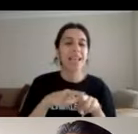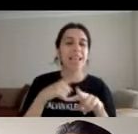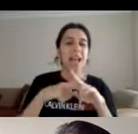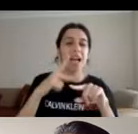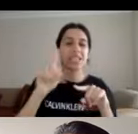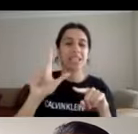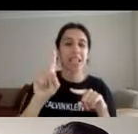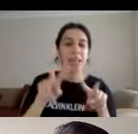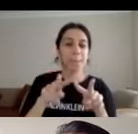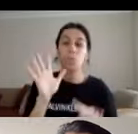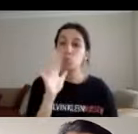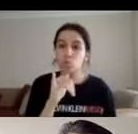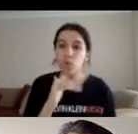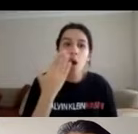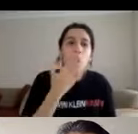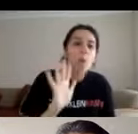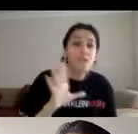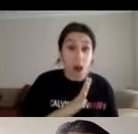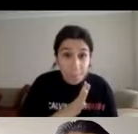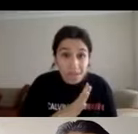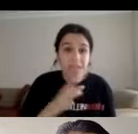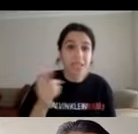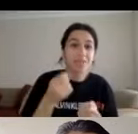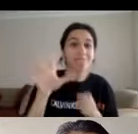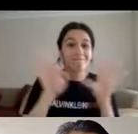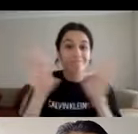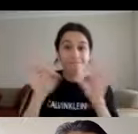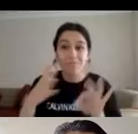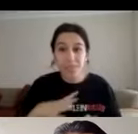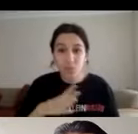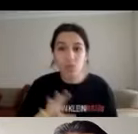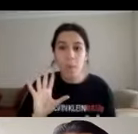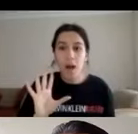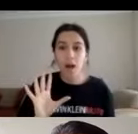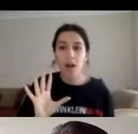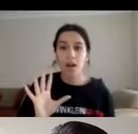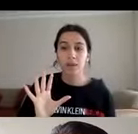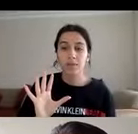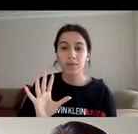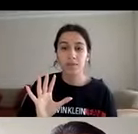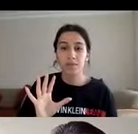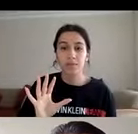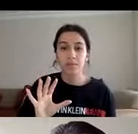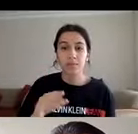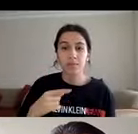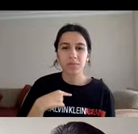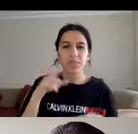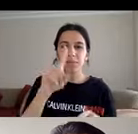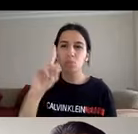her gün soruluyor. Ya var mı? Çalıştırmak istiyoruz. Büyük kurumlardan geliyor bu. Böyle bir veriyle karşılaştım.